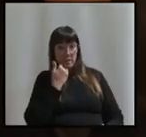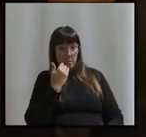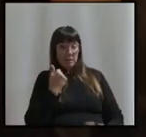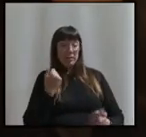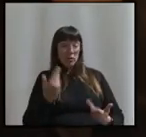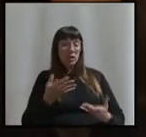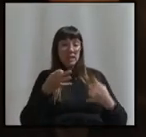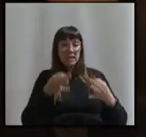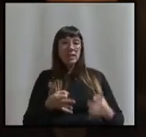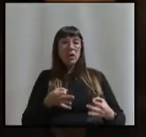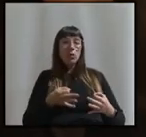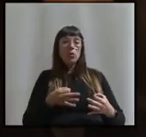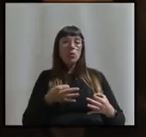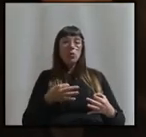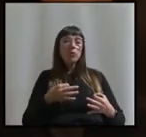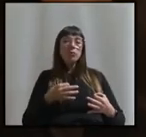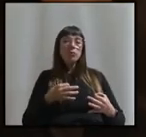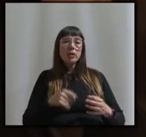al cas d'aquest